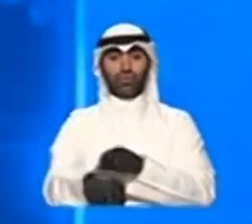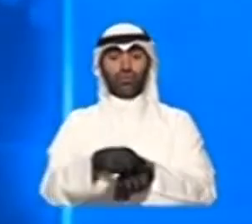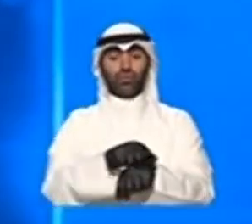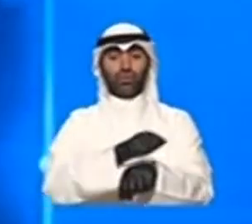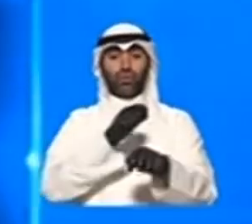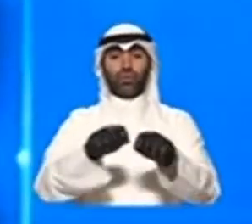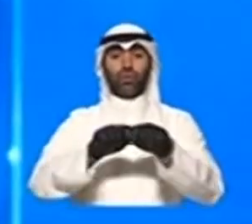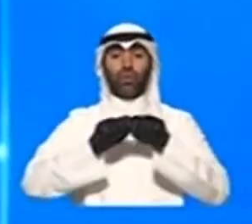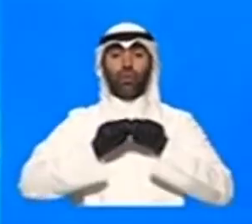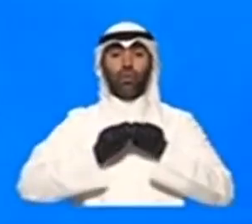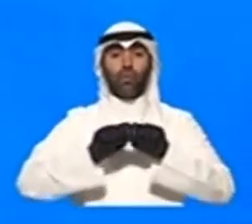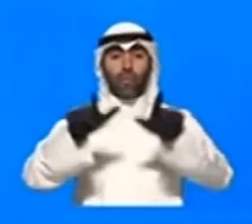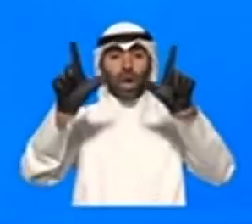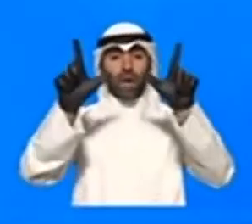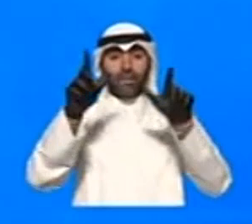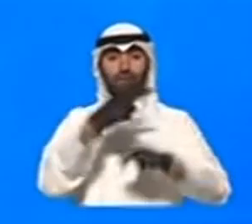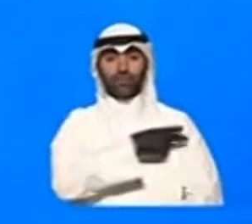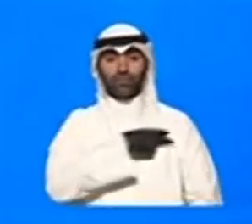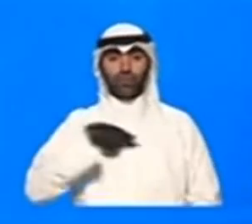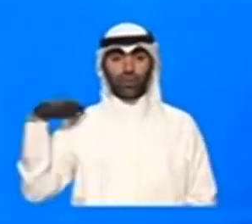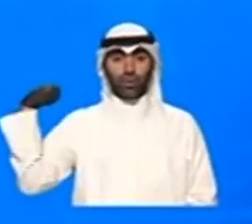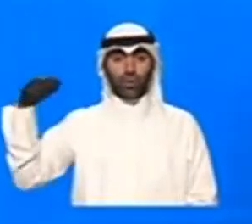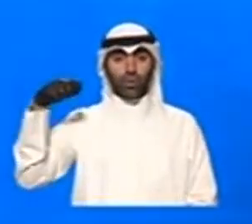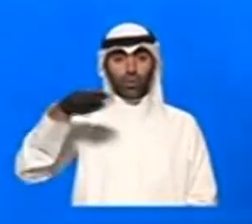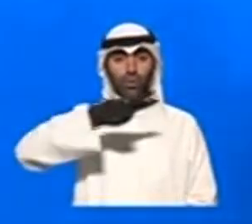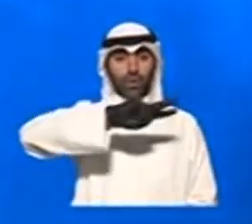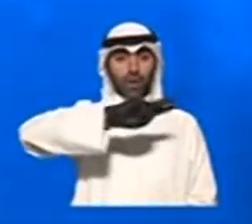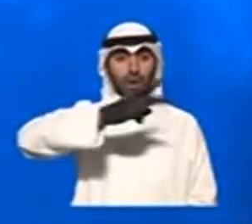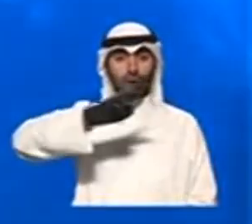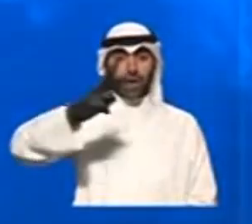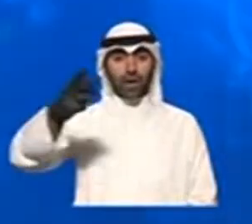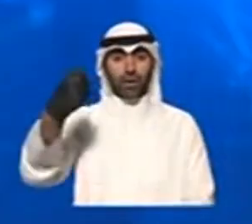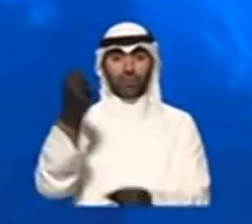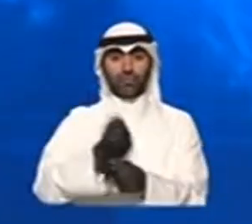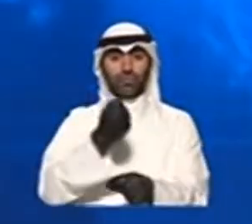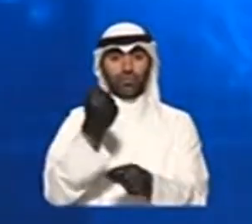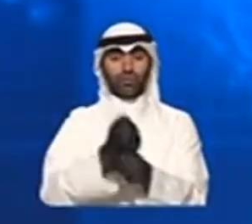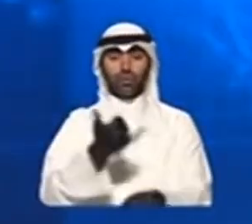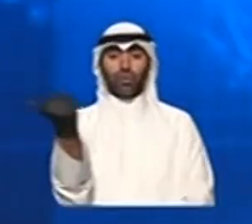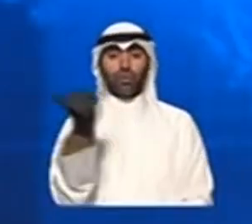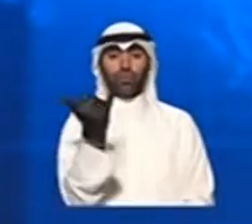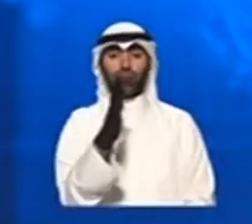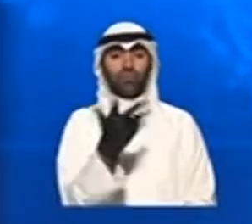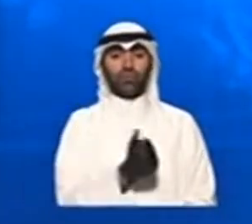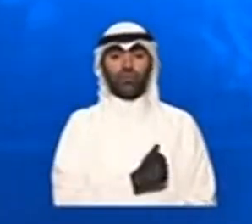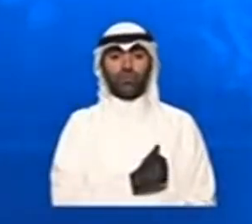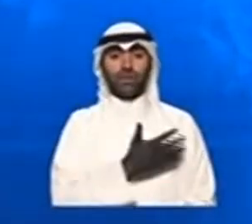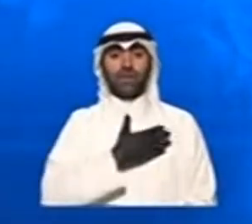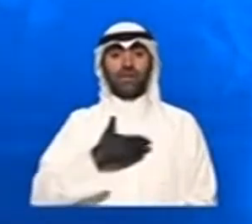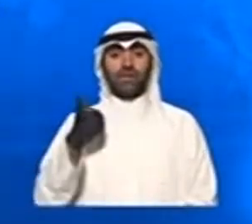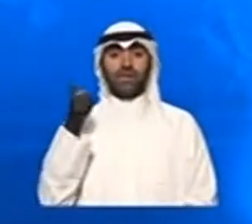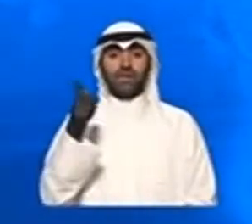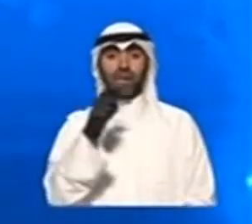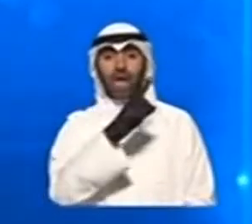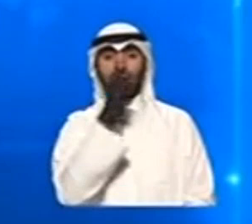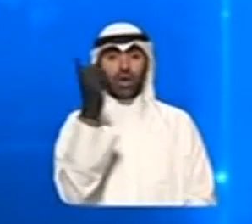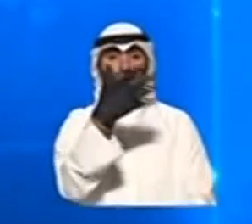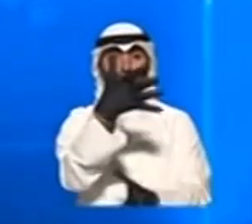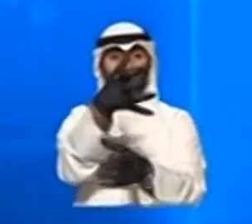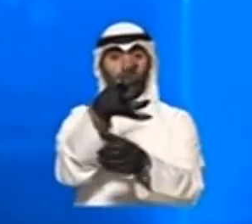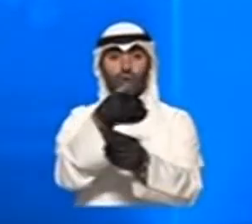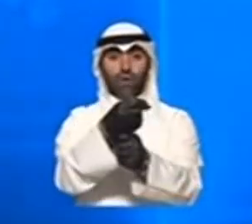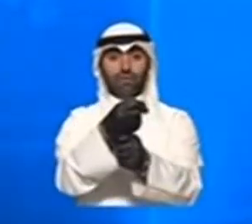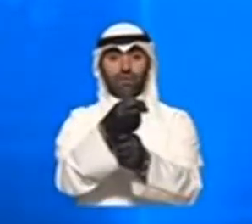مستمرة على جميع المستويات للحفاظ على الأمن الصحي في البلاد، لتستمر هذه الجهود للانتقال تدريجيا